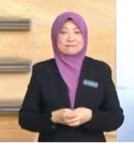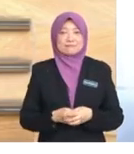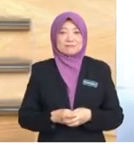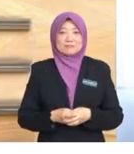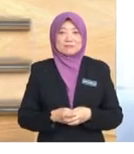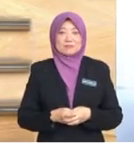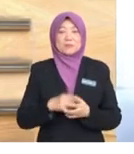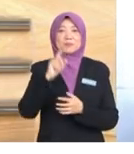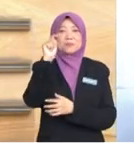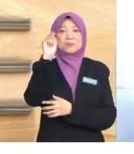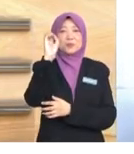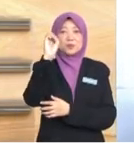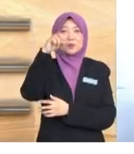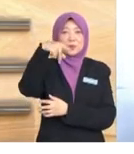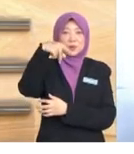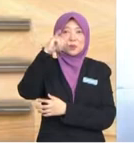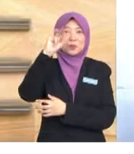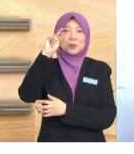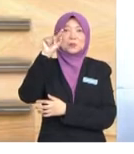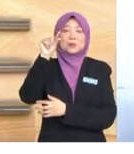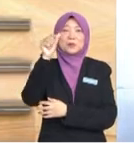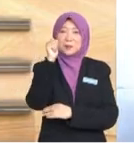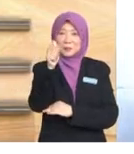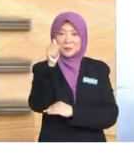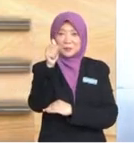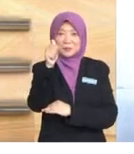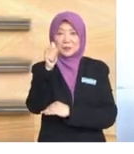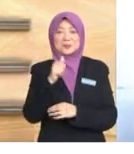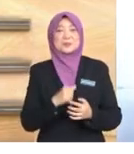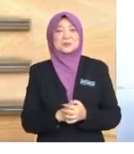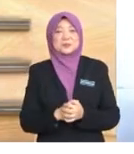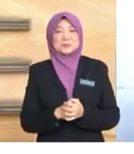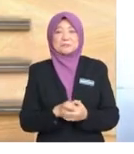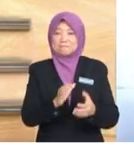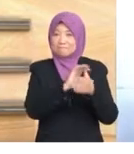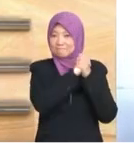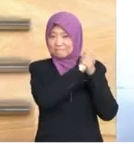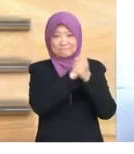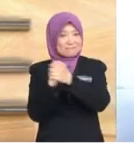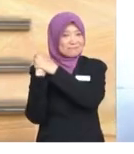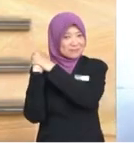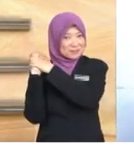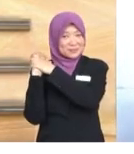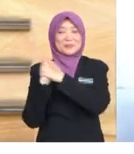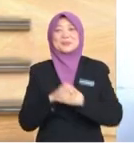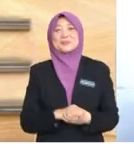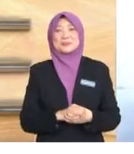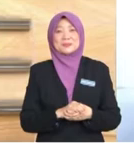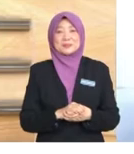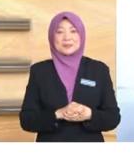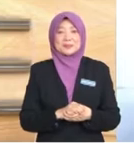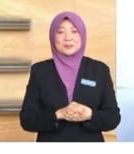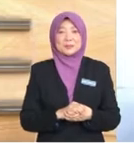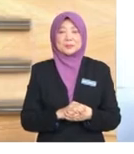Oh, topping. Bagus. Topping. Hebatnya adik. Tahniah. Okey. Kemudian